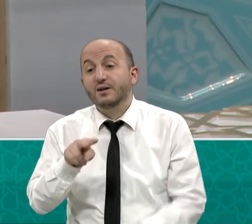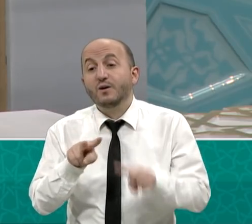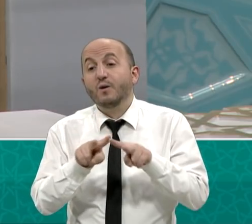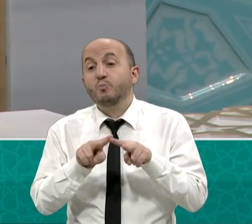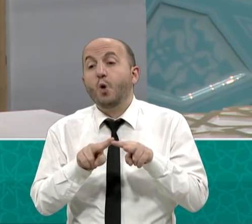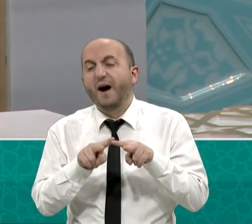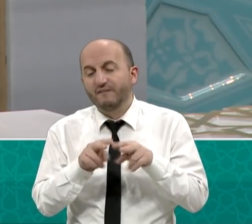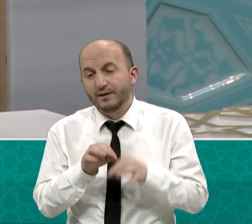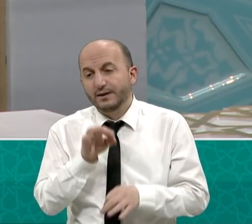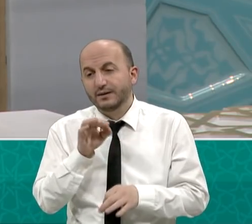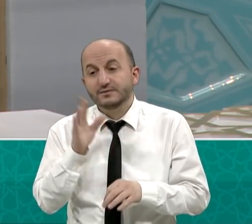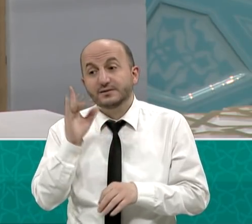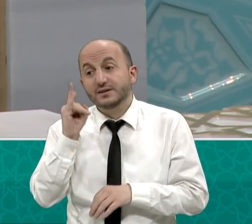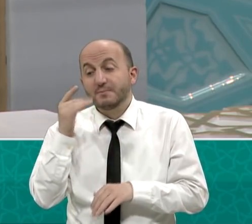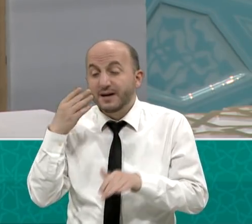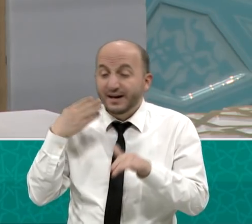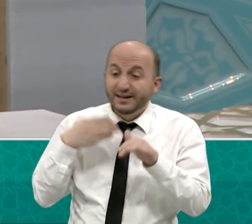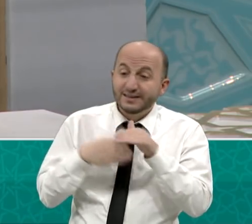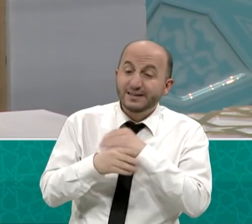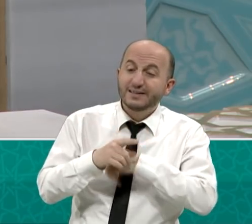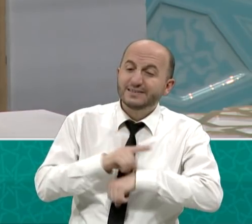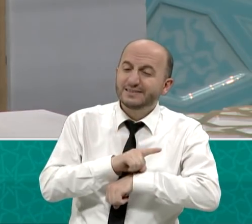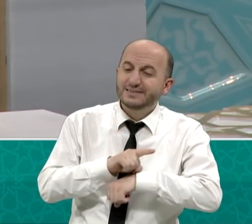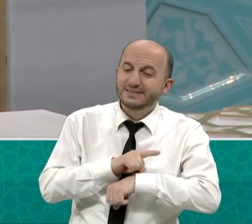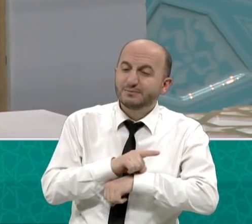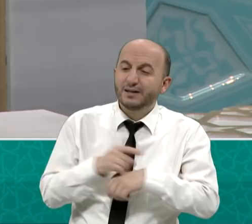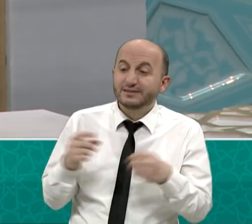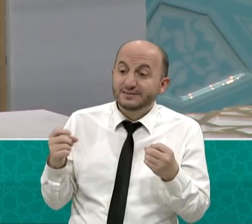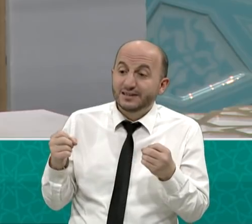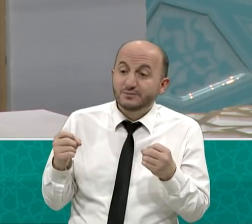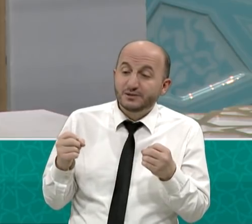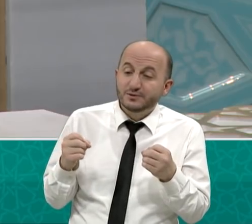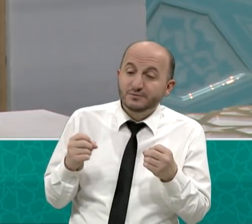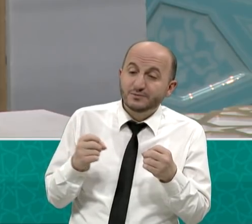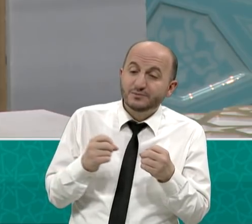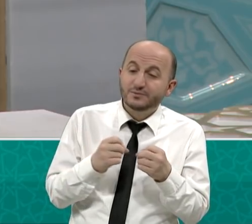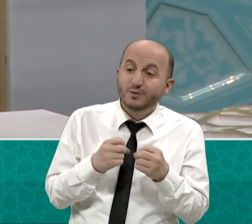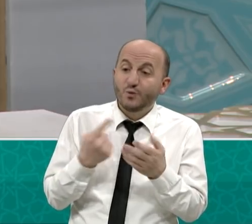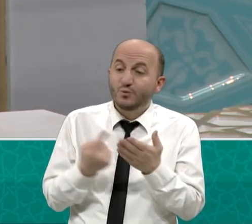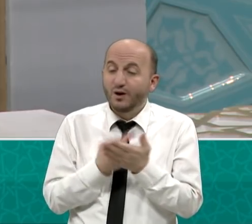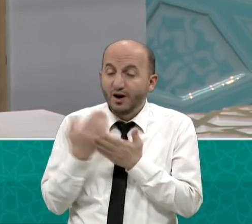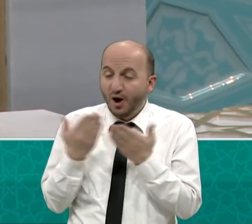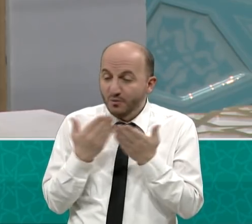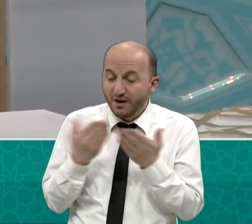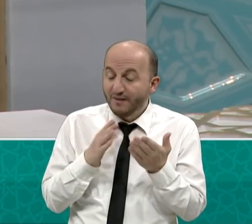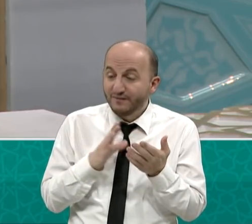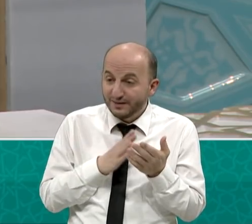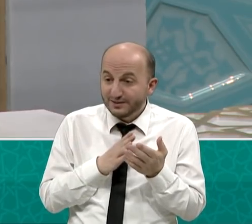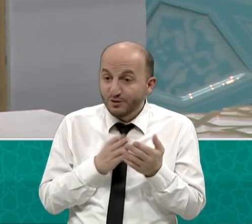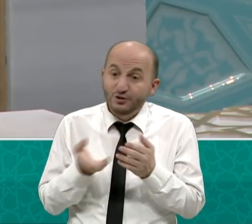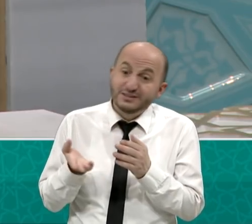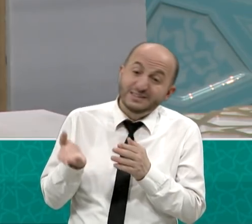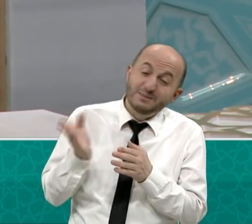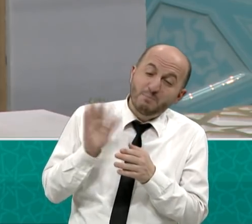geldiğin zaman namazda sadece tesbih, tekbir ve tehlil vardır. Kur'an-ı Kerim okumak vardır. Onun dışında başka bir